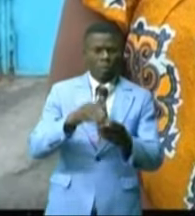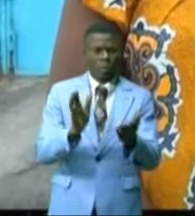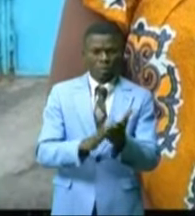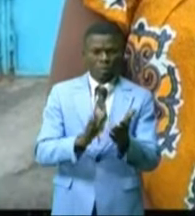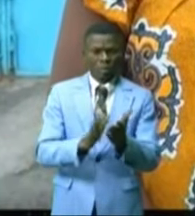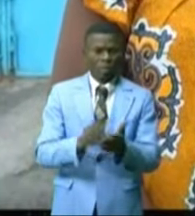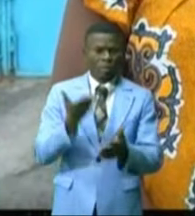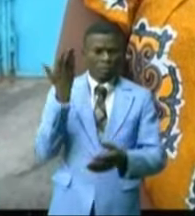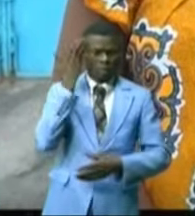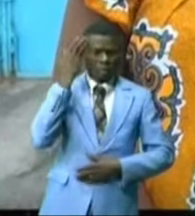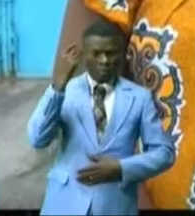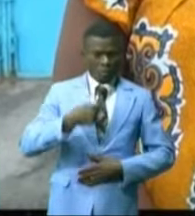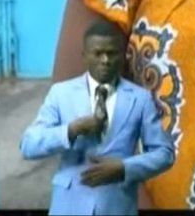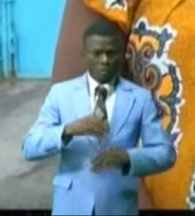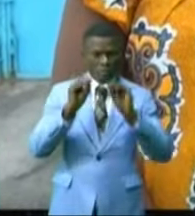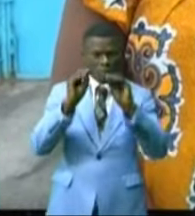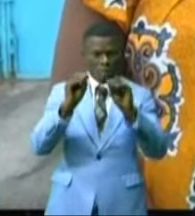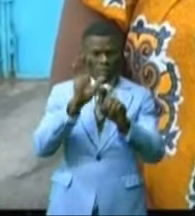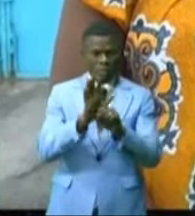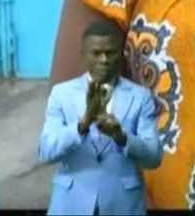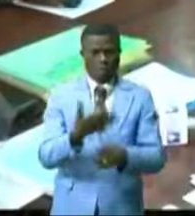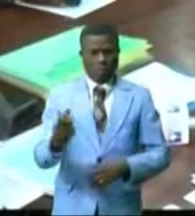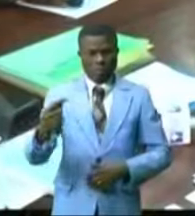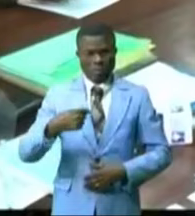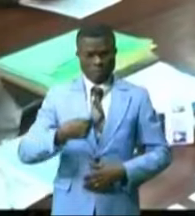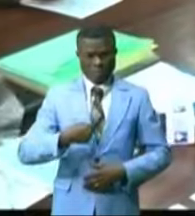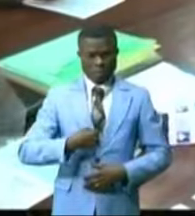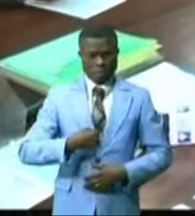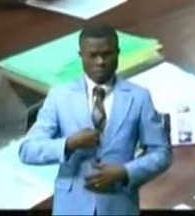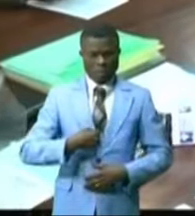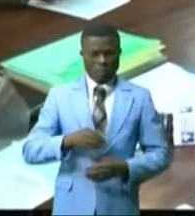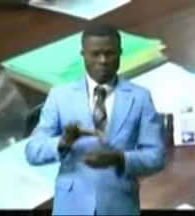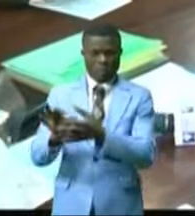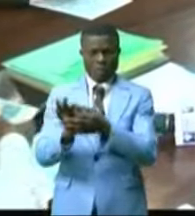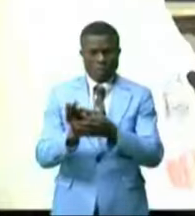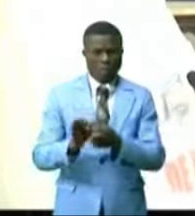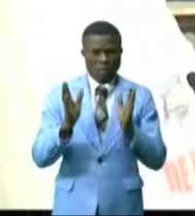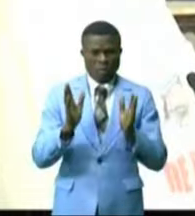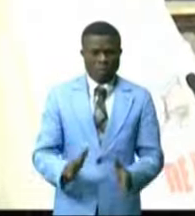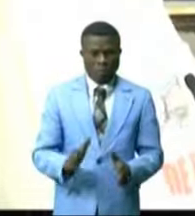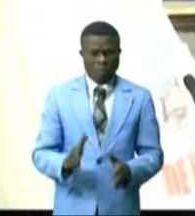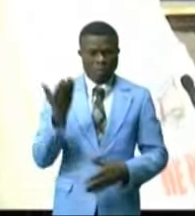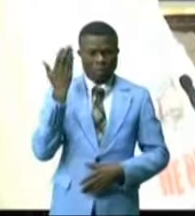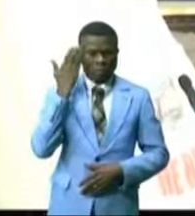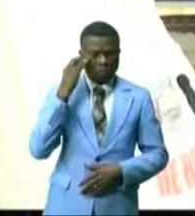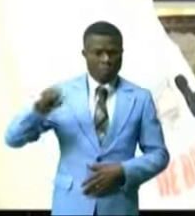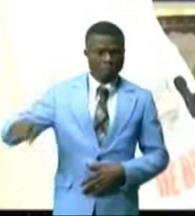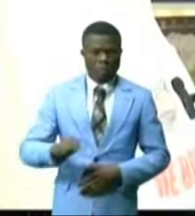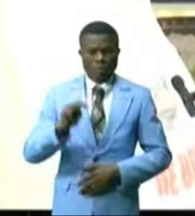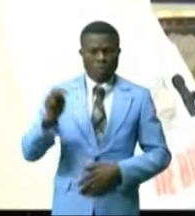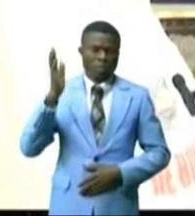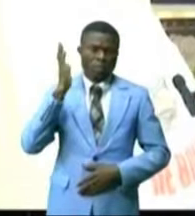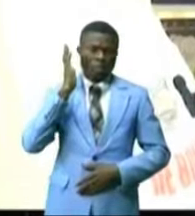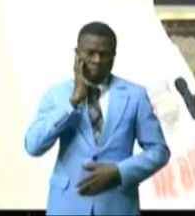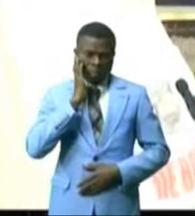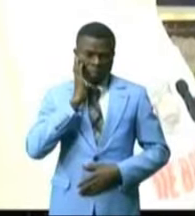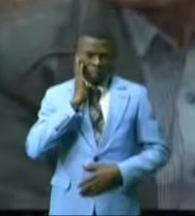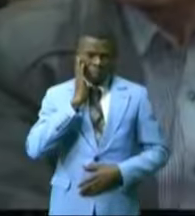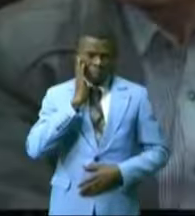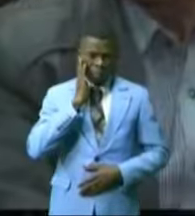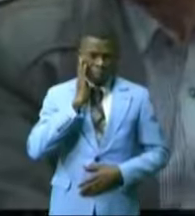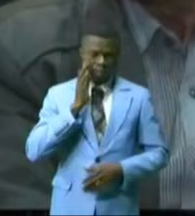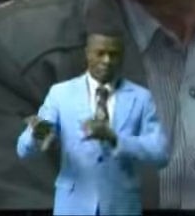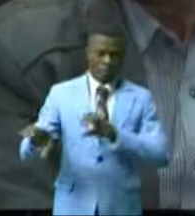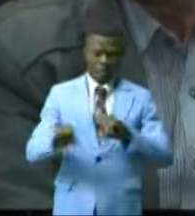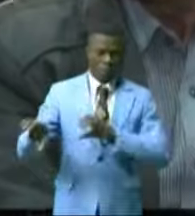Mon papa, il m'a appris beaucoup de choses. Les coordonnateurs du BAD Jean-Marie Tantoumeil, dont